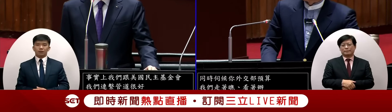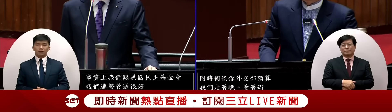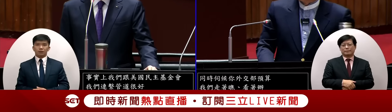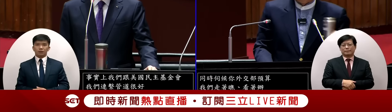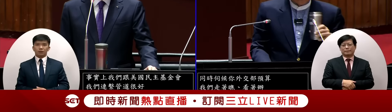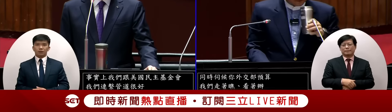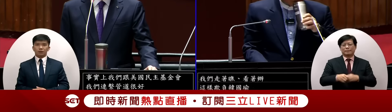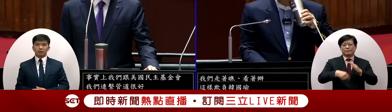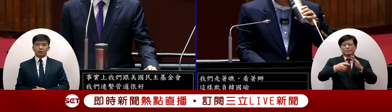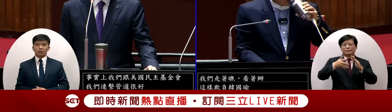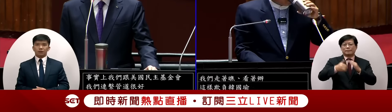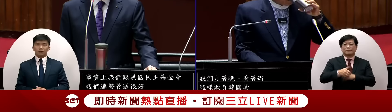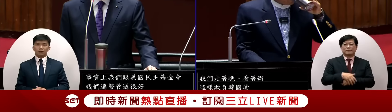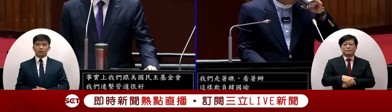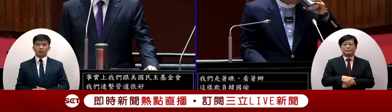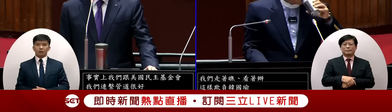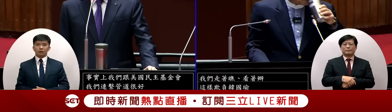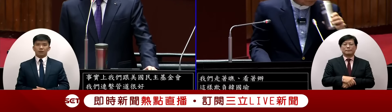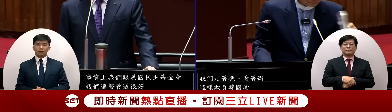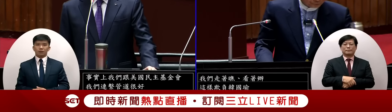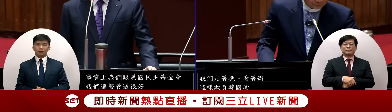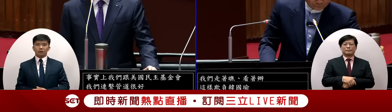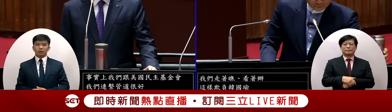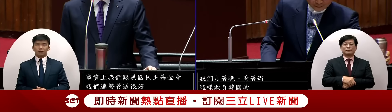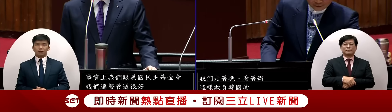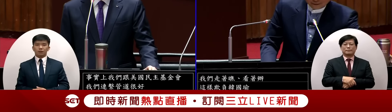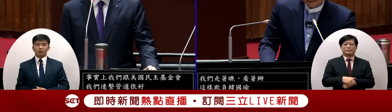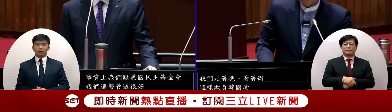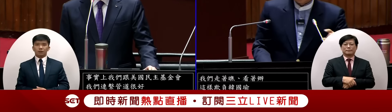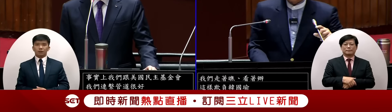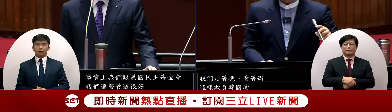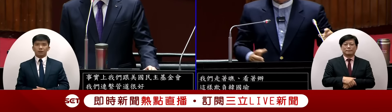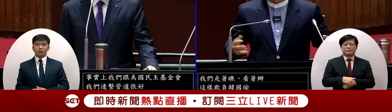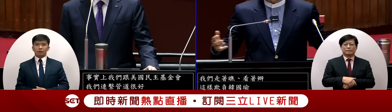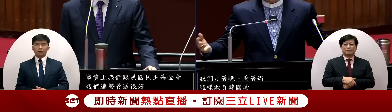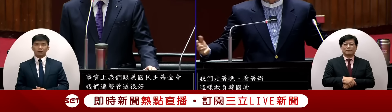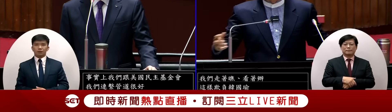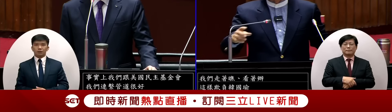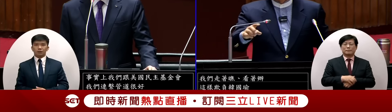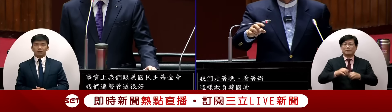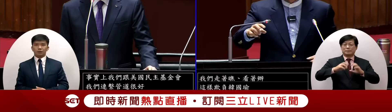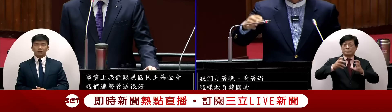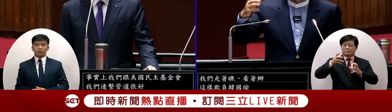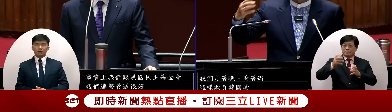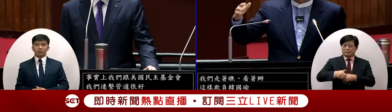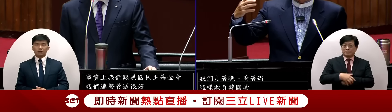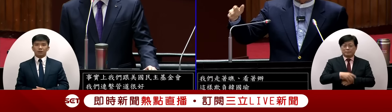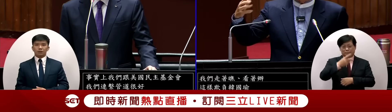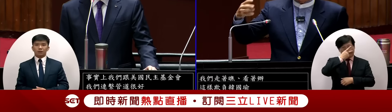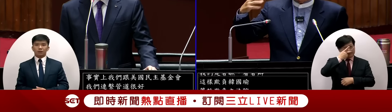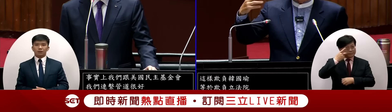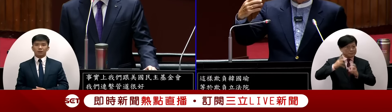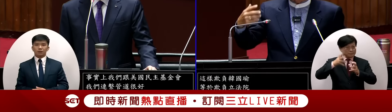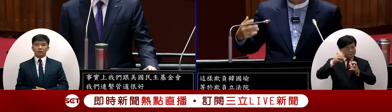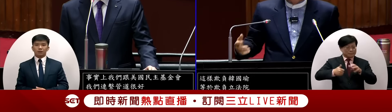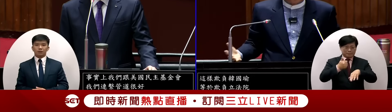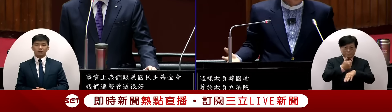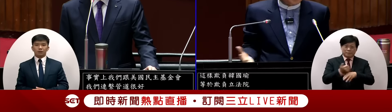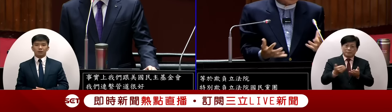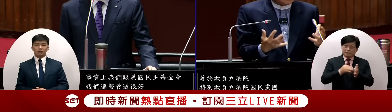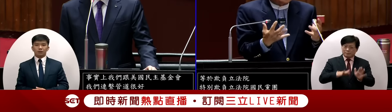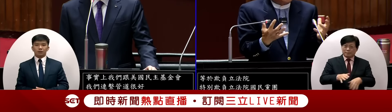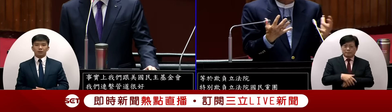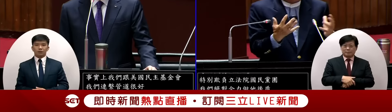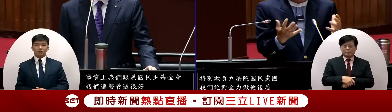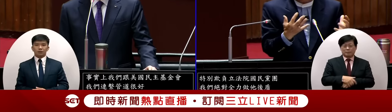好，院长，这个总统啊， 赖清德总统到现在为止，我